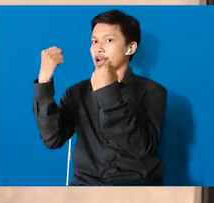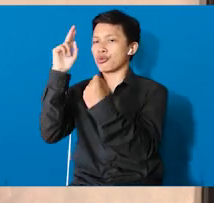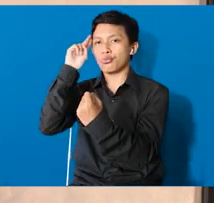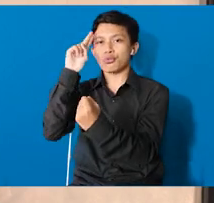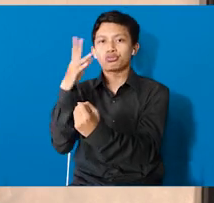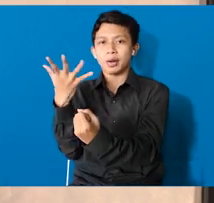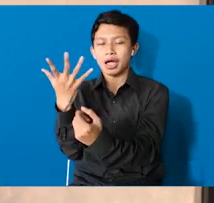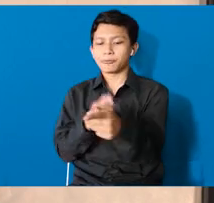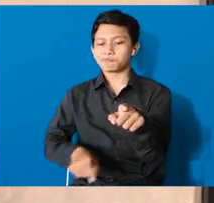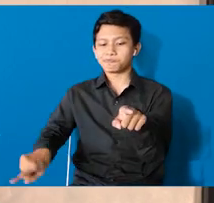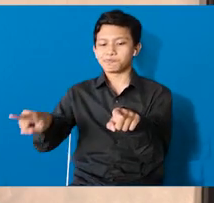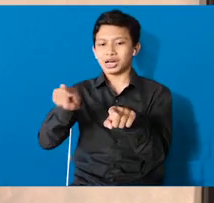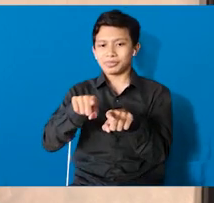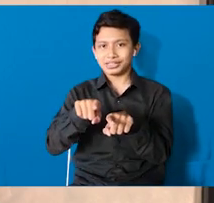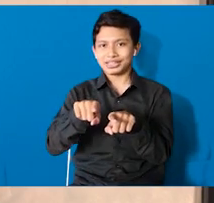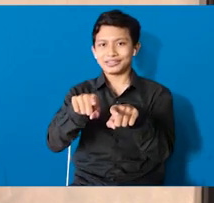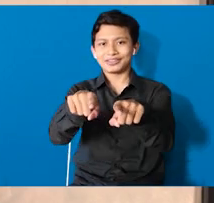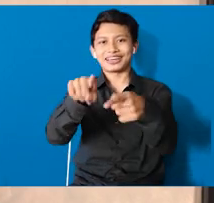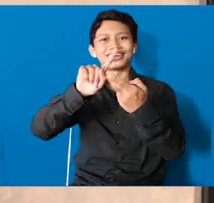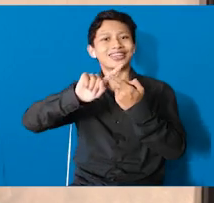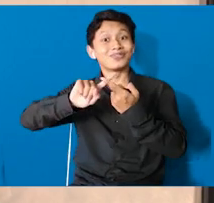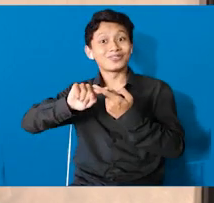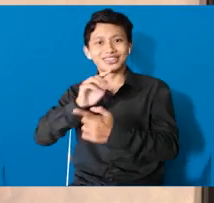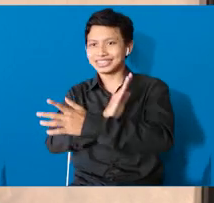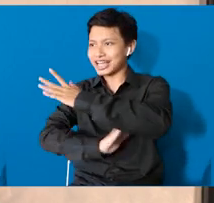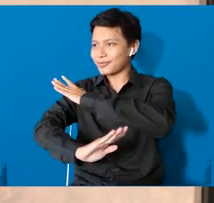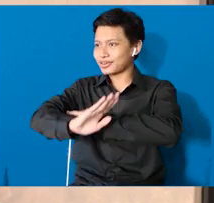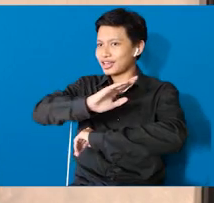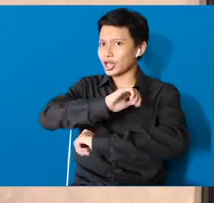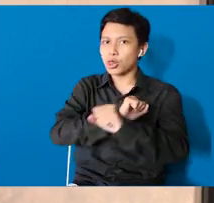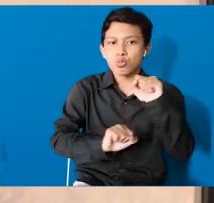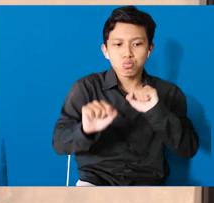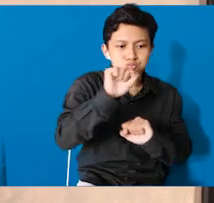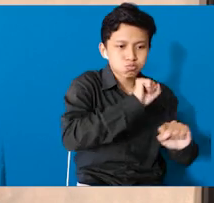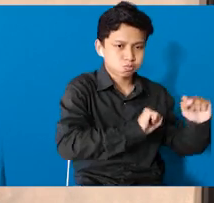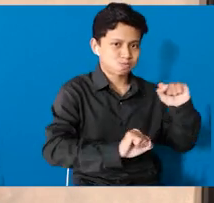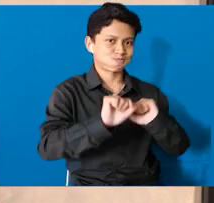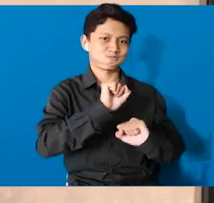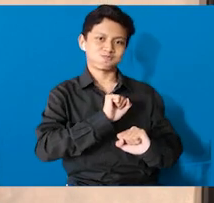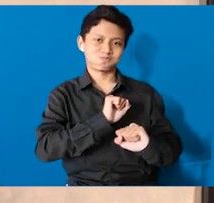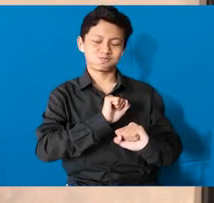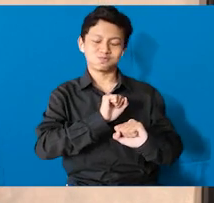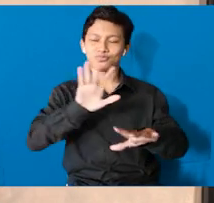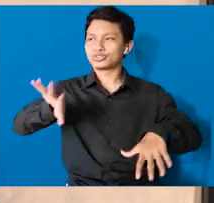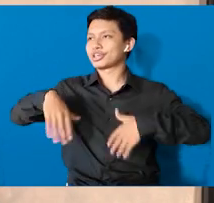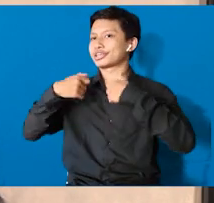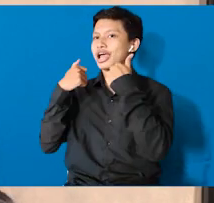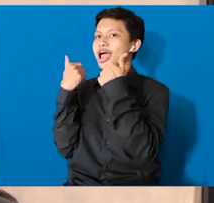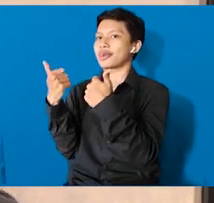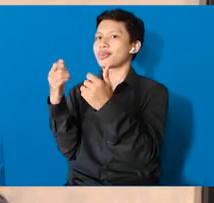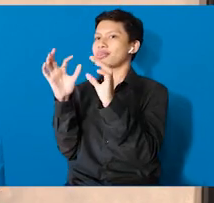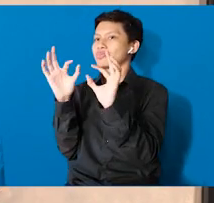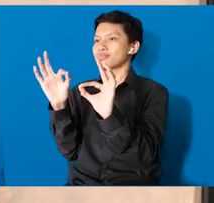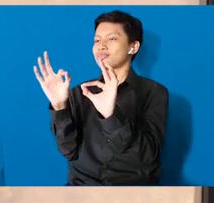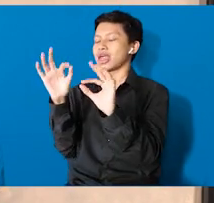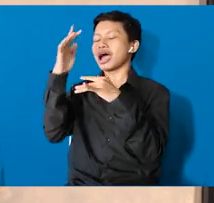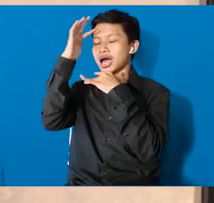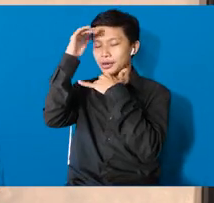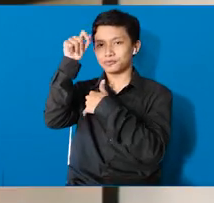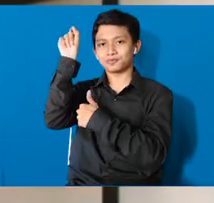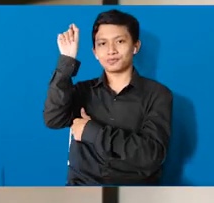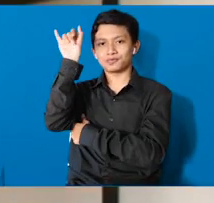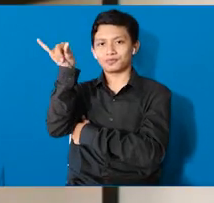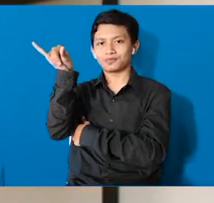untuk mendampingi teman-teman difabel melakukan aktivitas kesehariannya dengan sehat. Itu